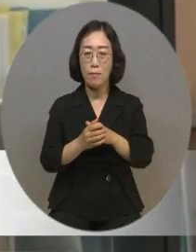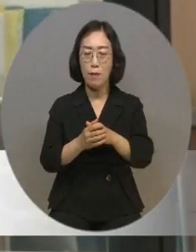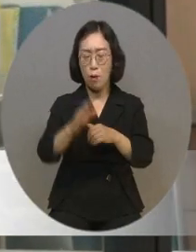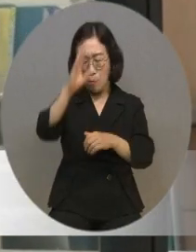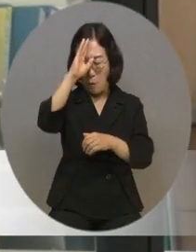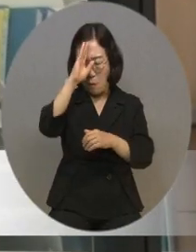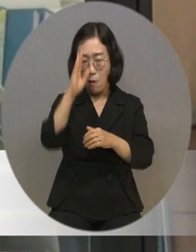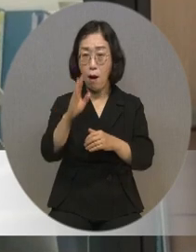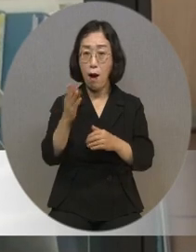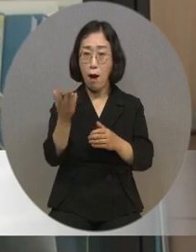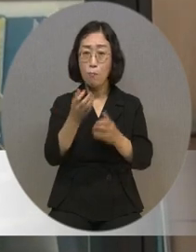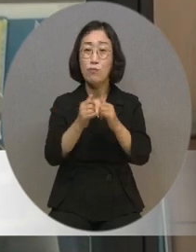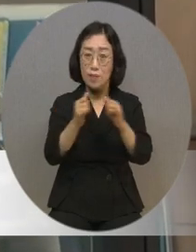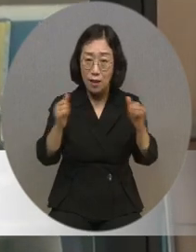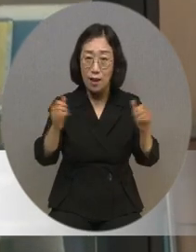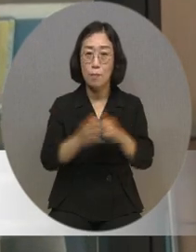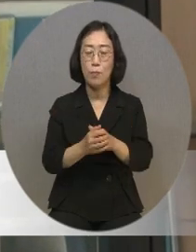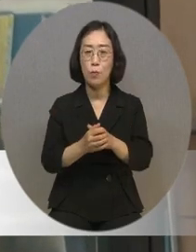환자분들께 우리 병원에서